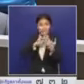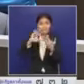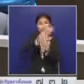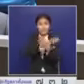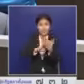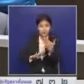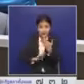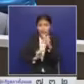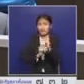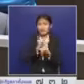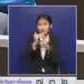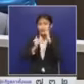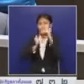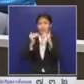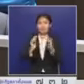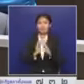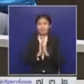ต้องการขอบคุณครับ M